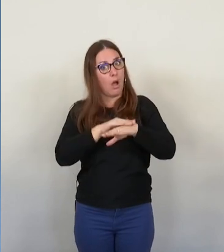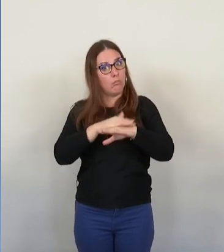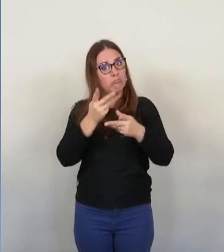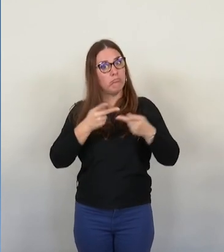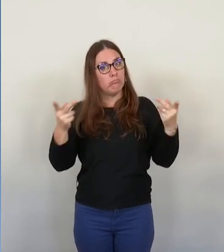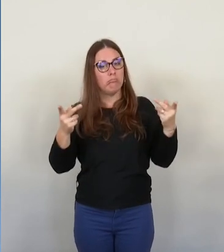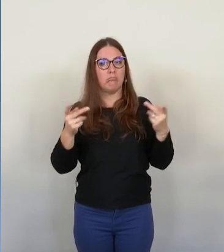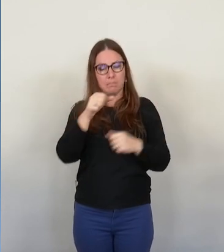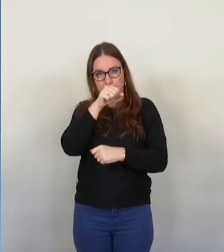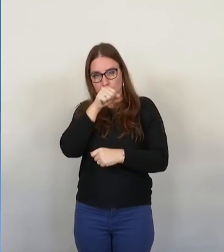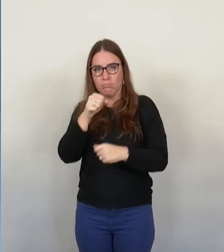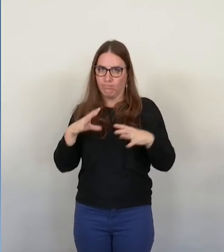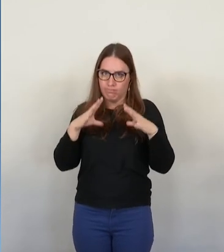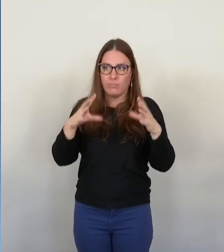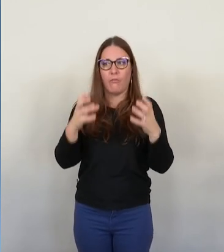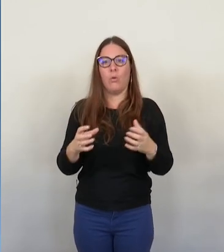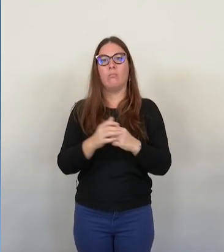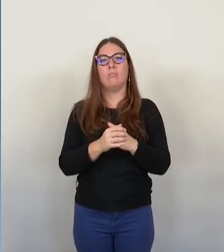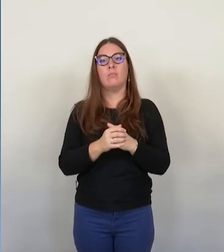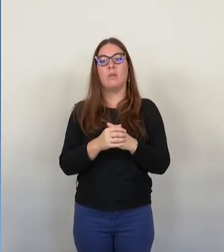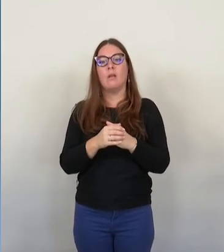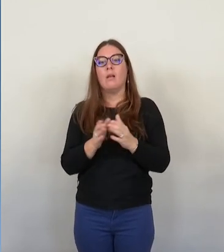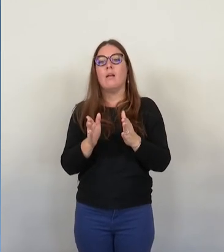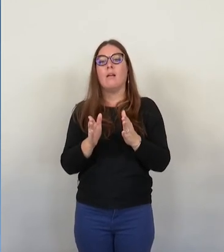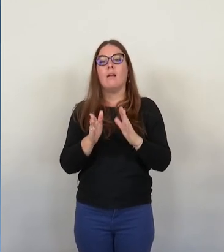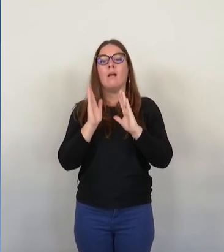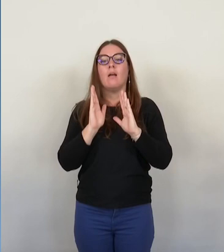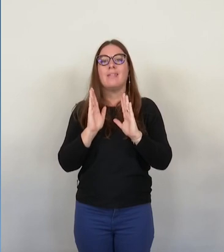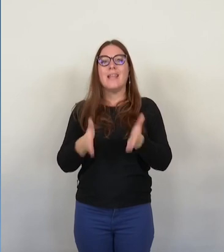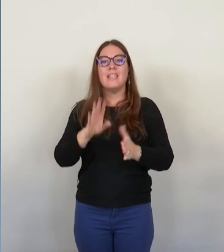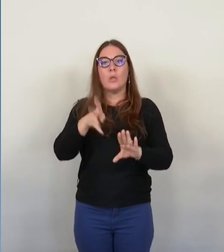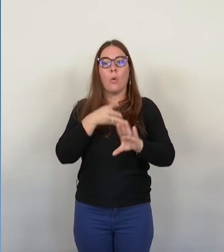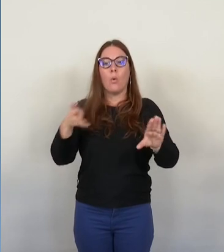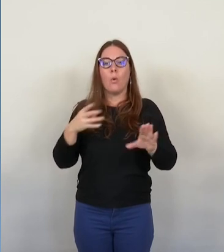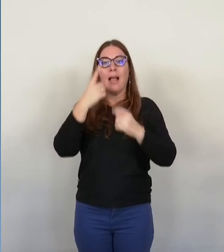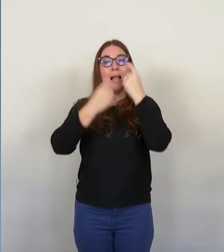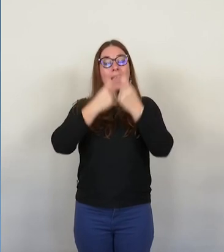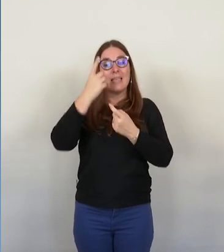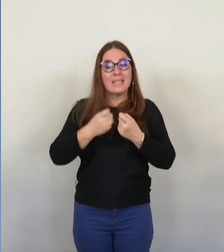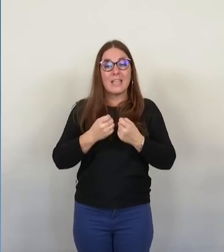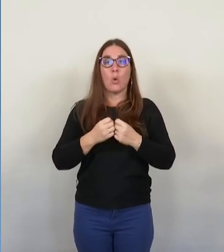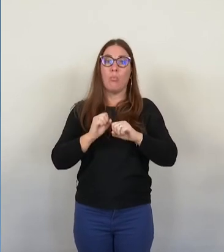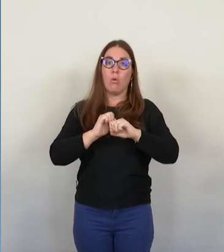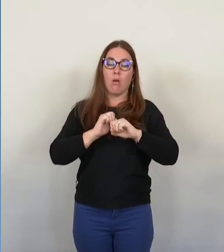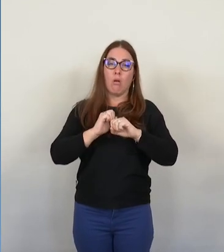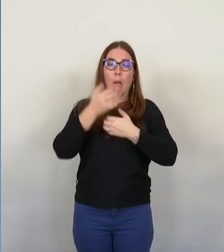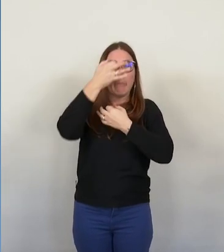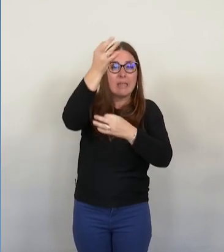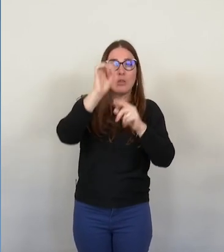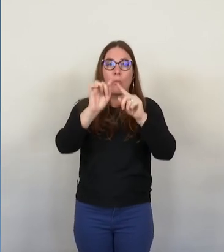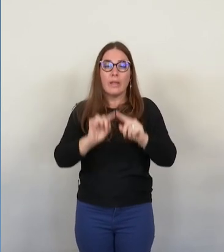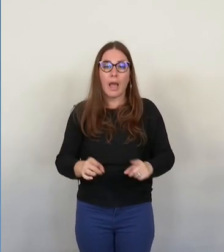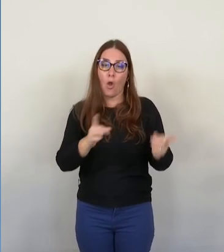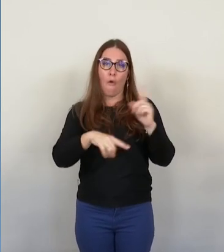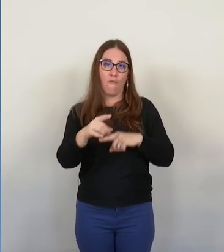nous attachons euh et derrière vous pouvez lors de ce rend du acte je rappelle que normalement les questions sont là pour avoir des éclairages euh bon vous vous en servez